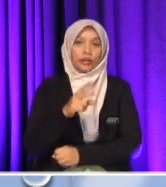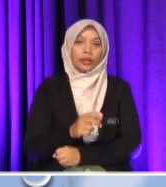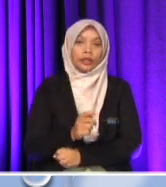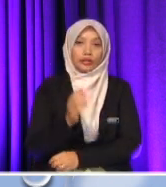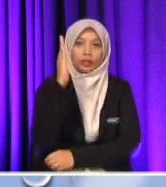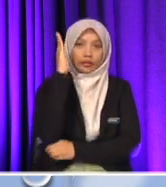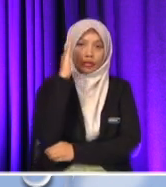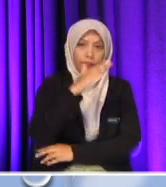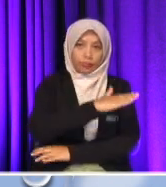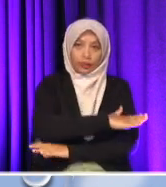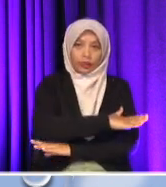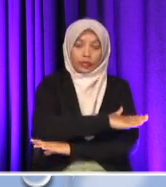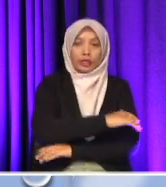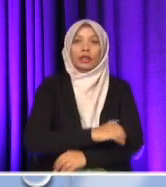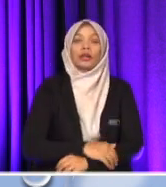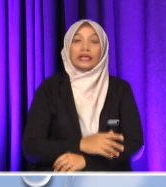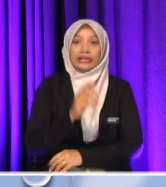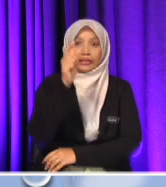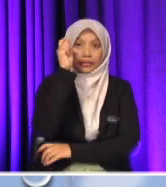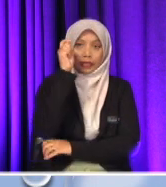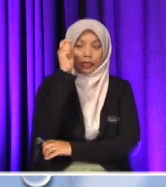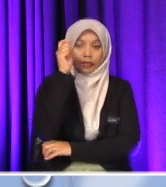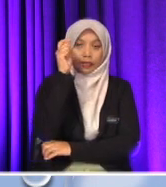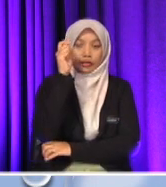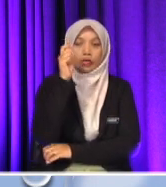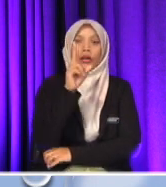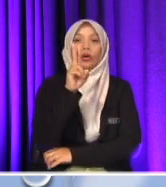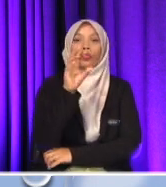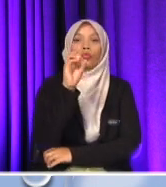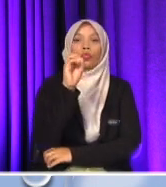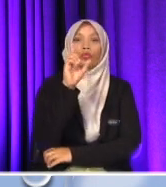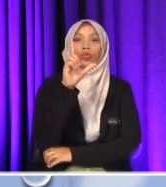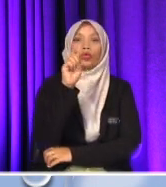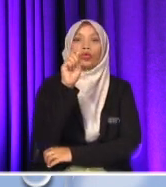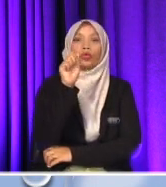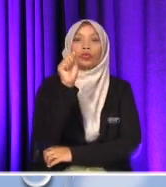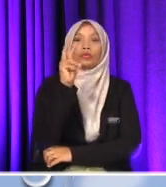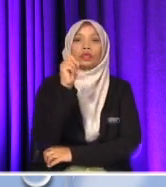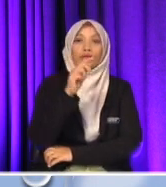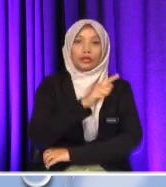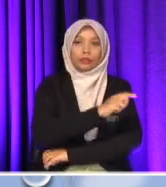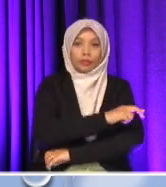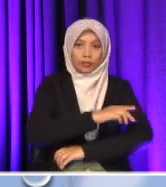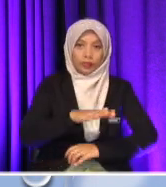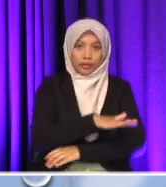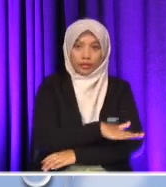paksi mendata. Menegak ni dia mewakili voltan ataupun arus dan mendata ni adalah masa.